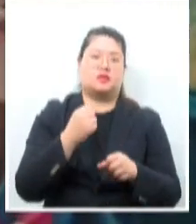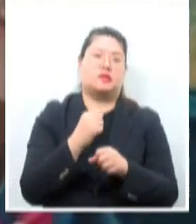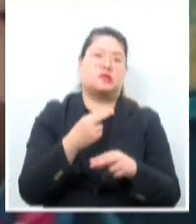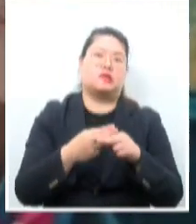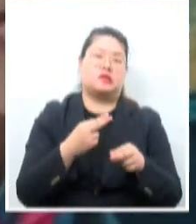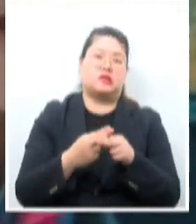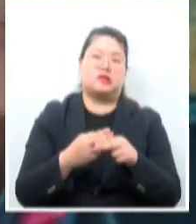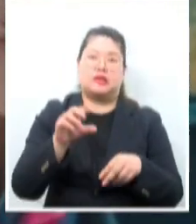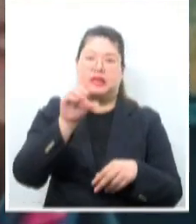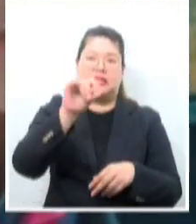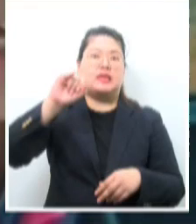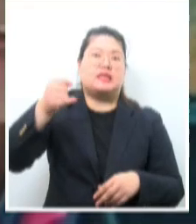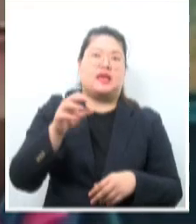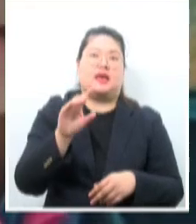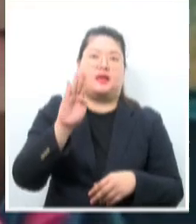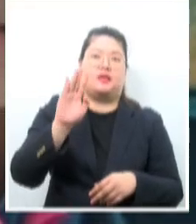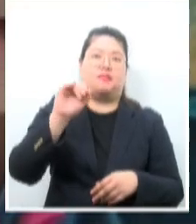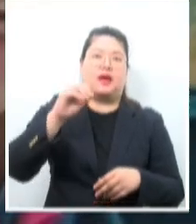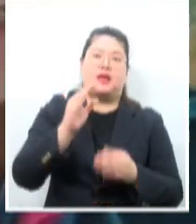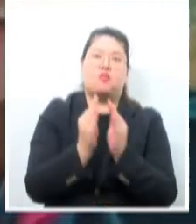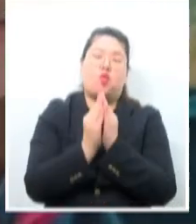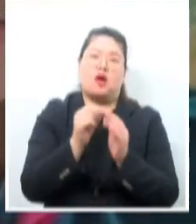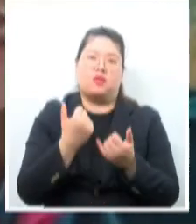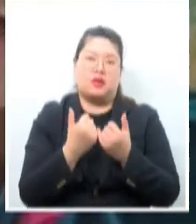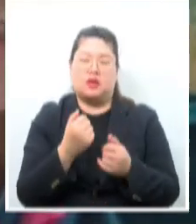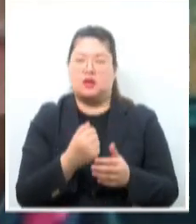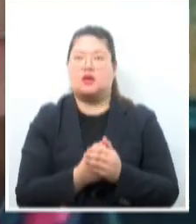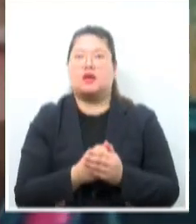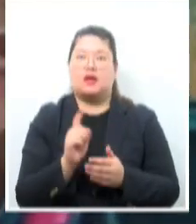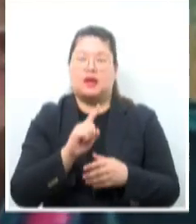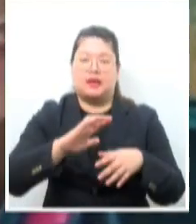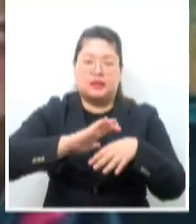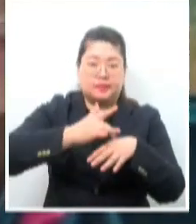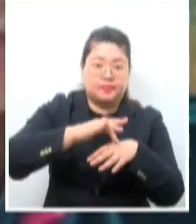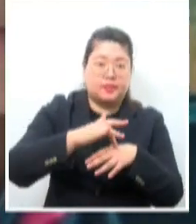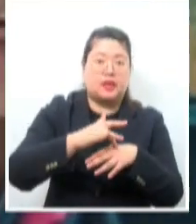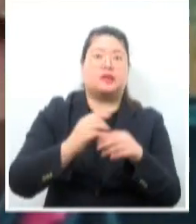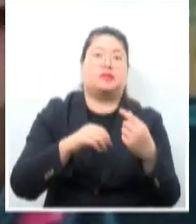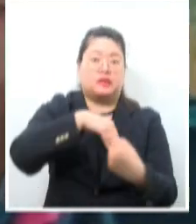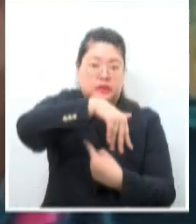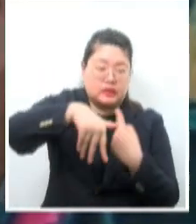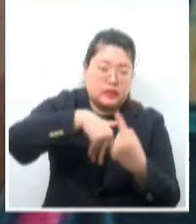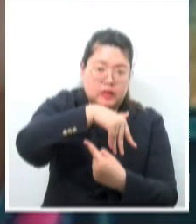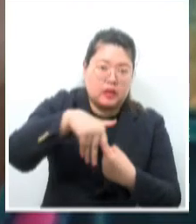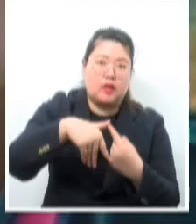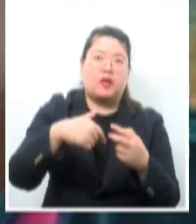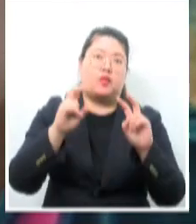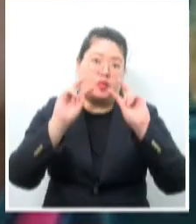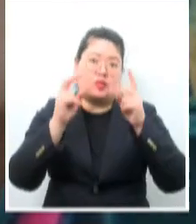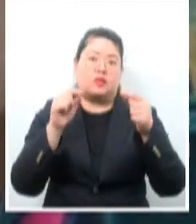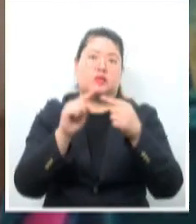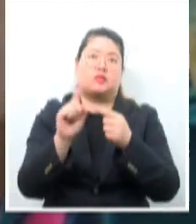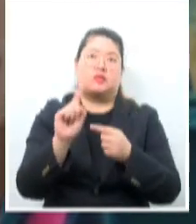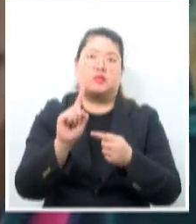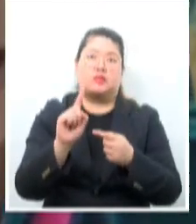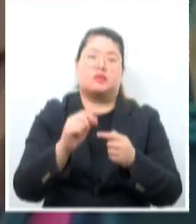นี้เราก็มีข่าวสารและสาระน่ารู้เกี่ยวกับทรัพยากรทางธรรมชาติและสิ่งแวดล้อมเรื่องแ